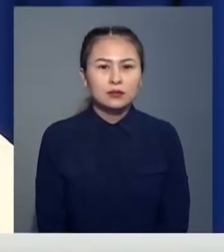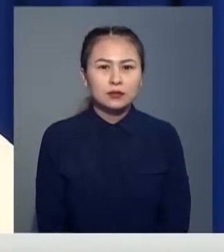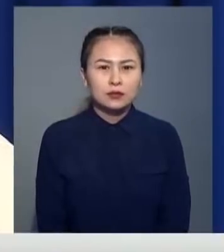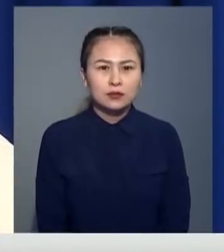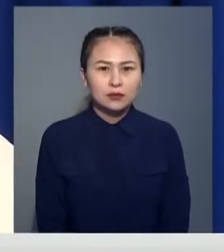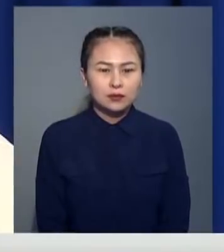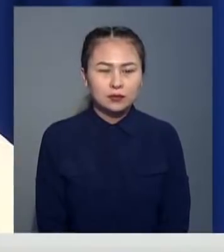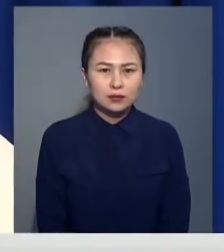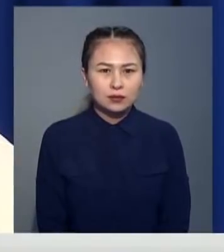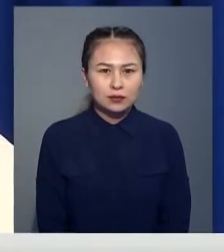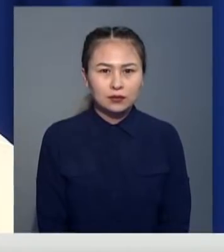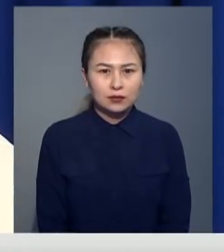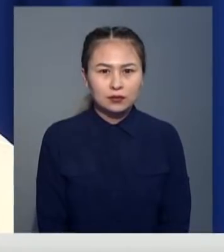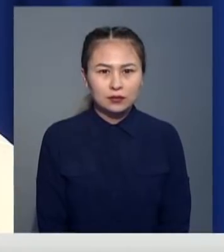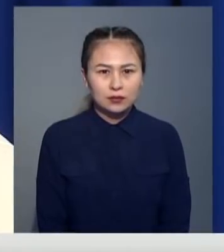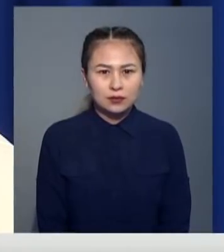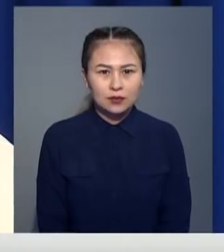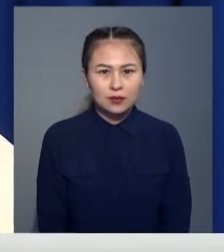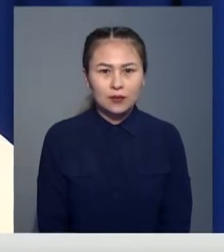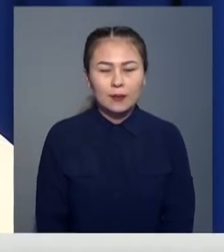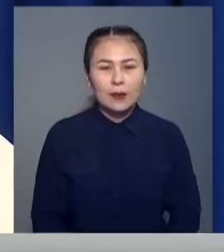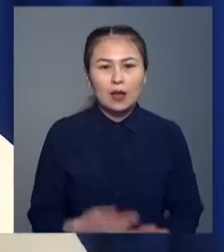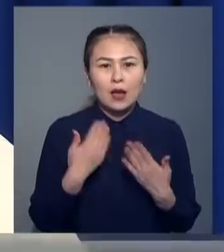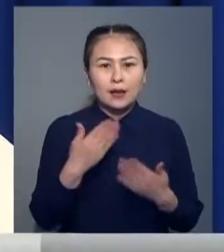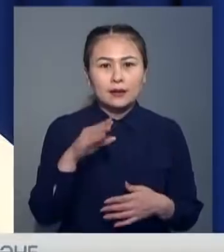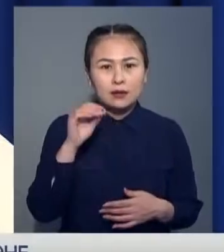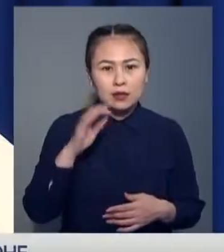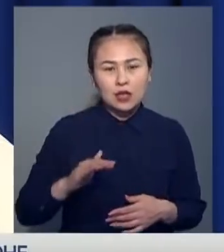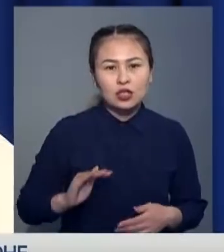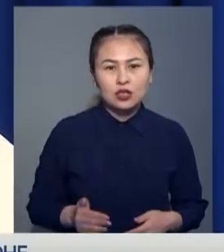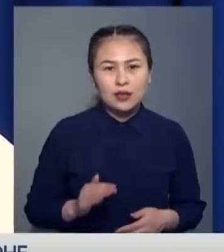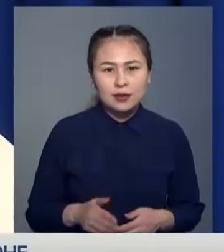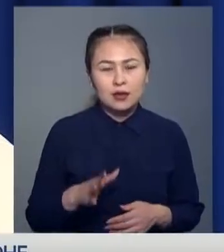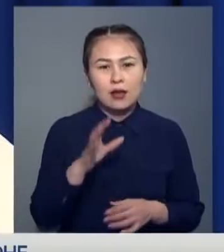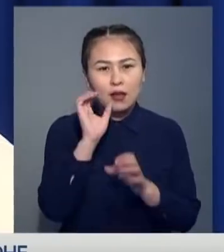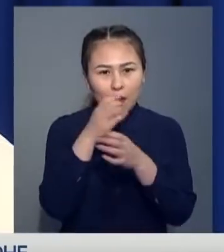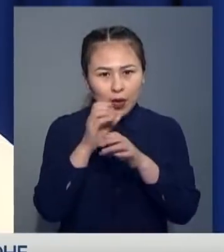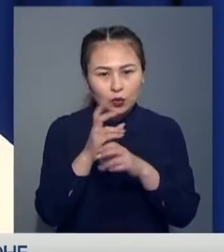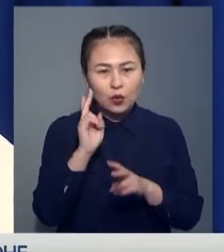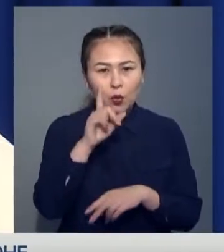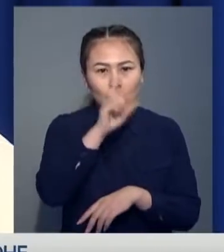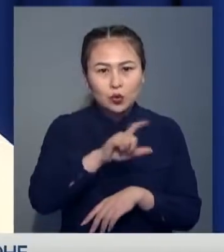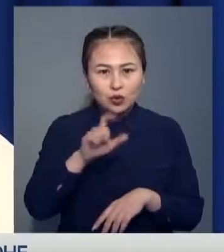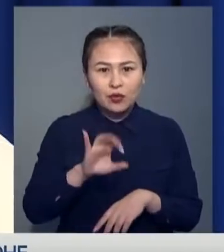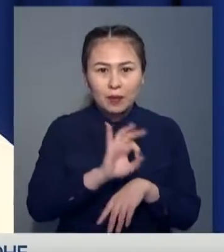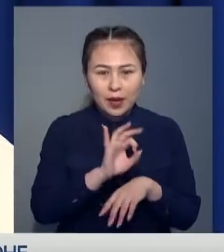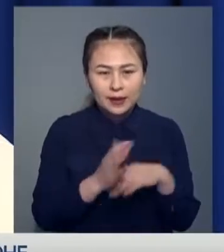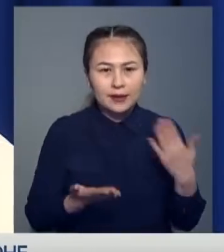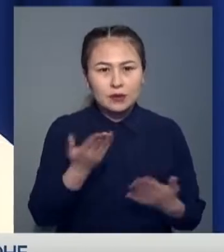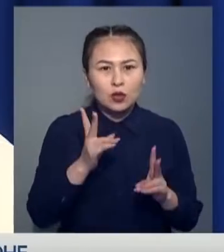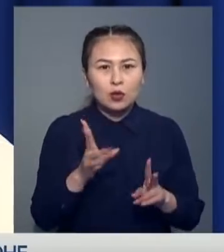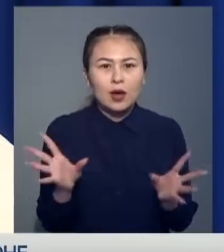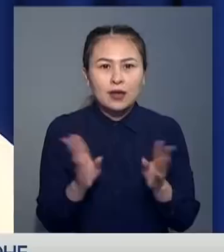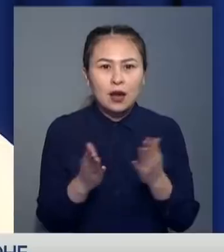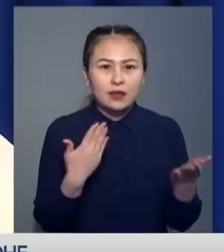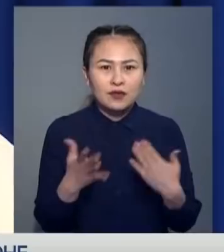И так как это частная лаборатория, негізінен сынама тесттер ауырып жатқан адам немесе ауруды жұқтыруы мүмкін адамдар ғана өткен